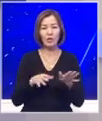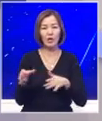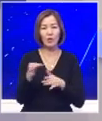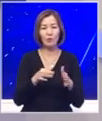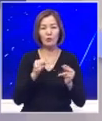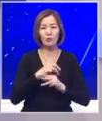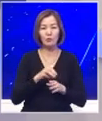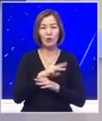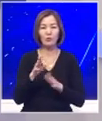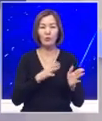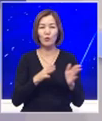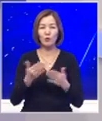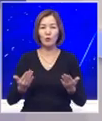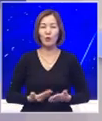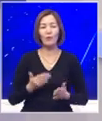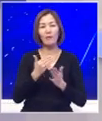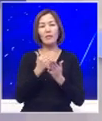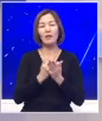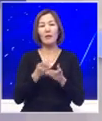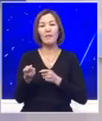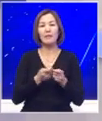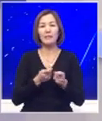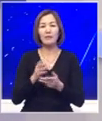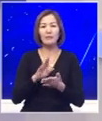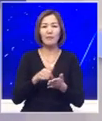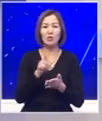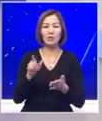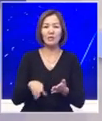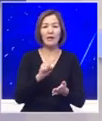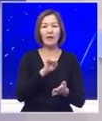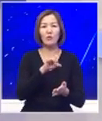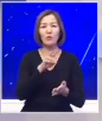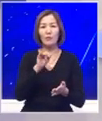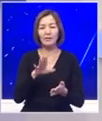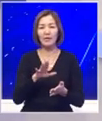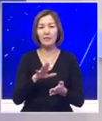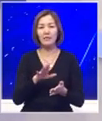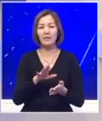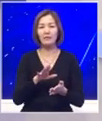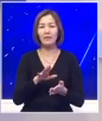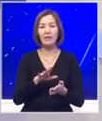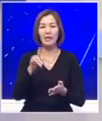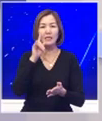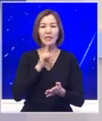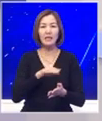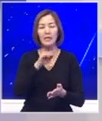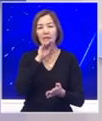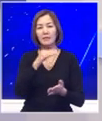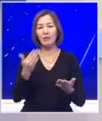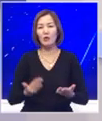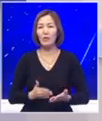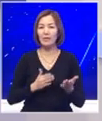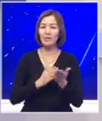облыстық жұмыспен қамтуды үйлестіру және әлеуметтік бағдарламалар басқармасының басшысы Айгүл Манатқызы мен Қазақстанның